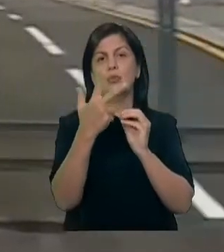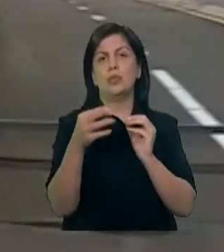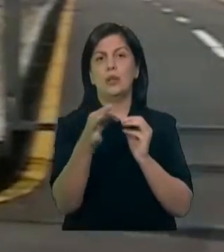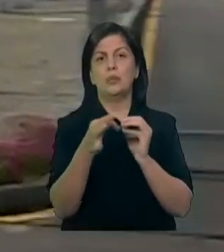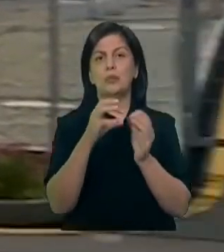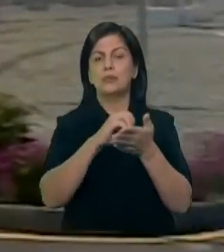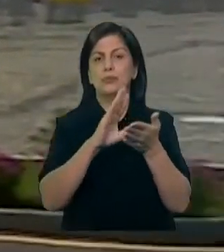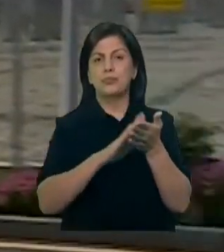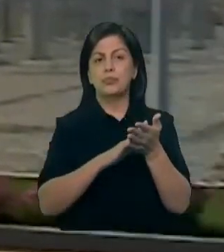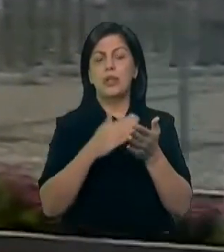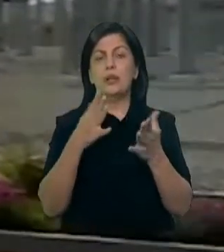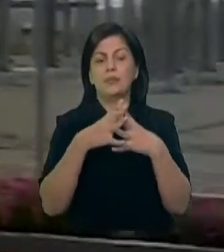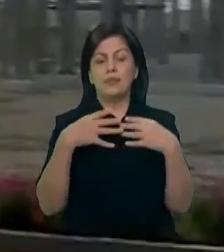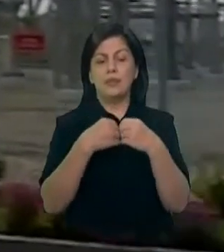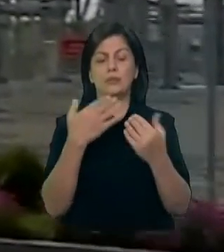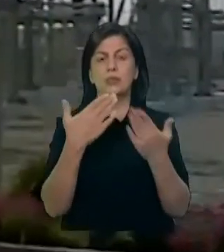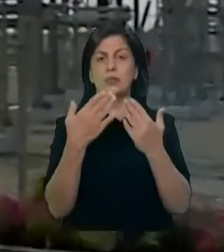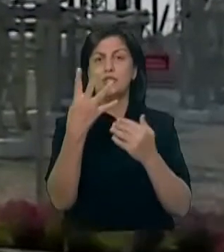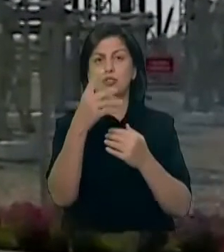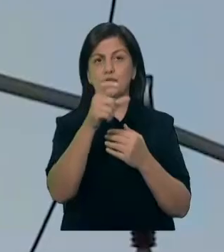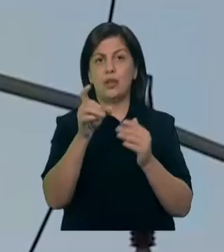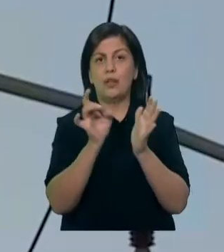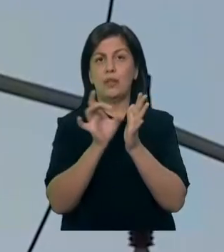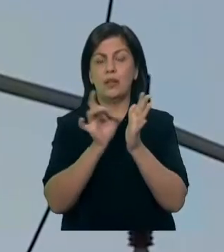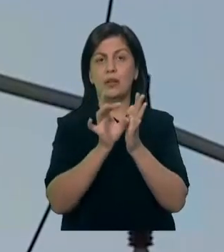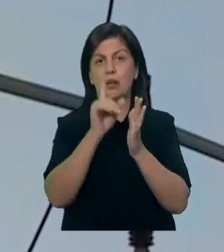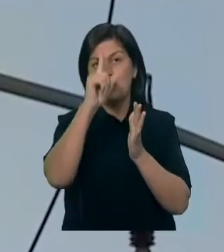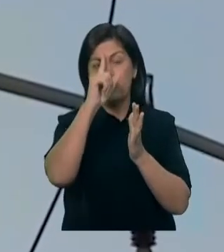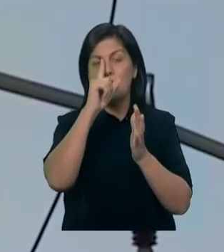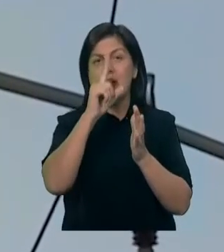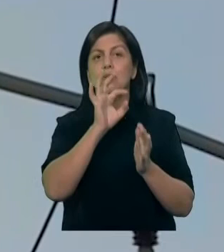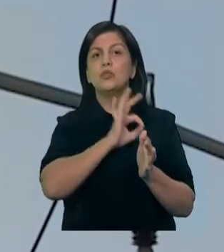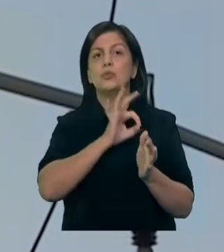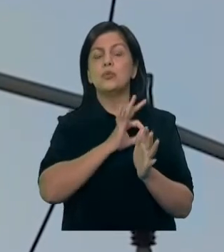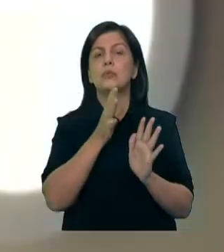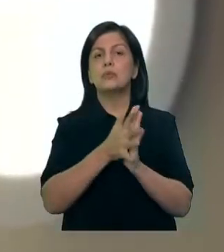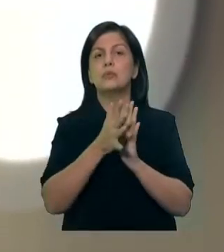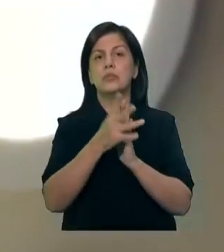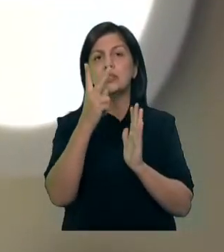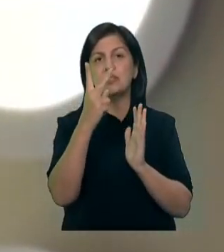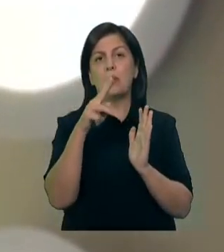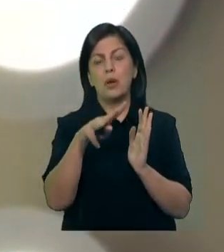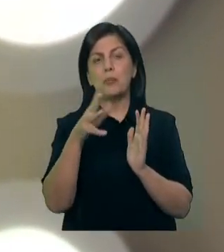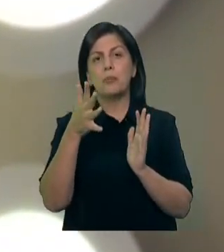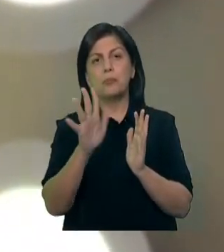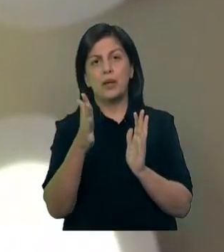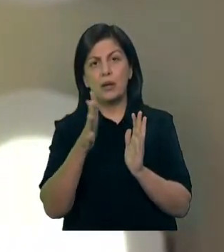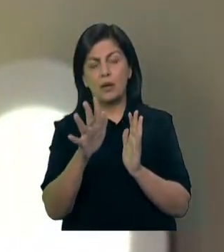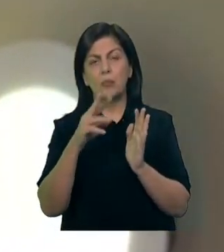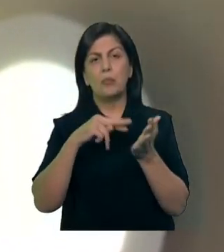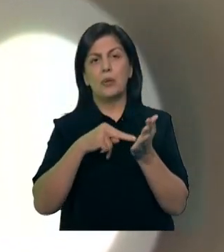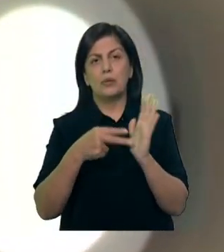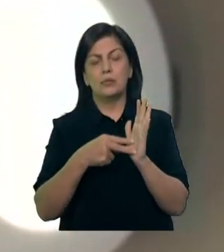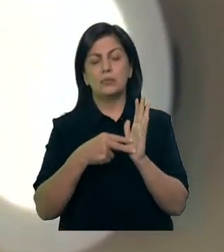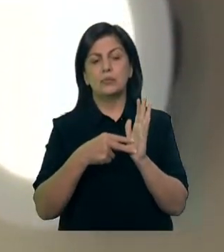da 4 nəfərdən ibarət bir ailənin elektrik enerjisi ödəmələri üzrə aylıq istehlak səbətinə təsiri 2 manat 5 qəpik həddində